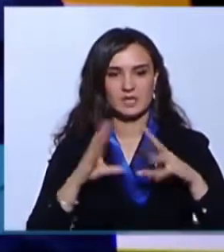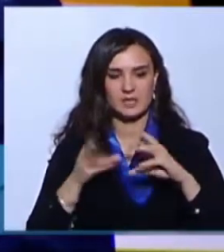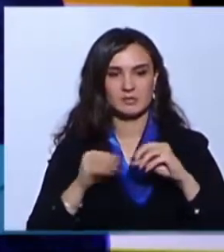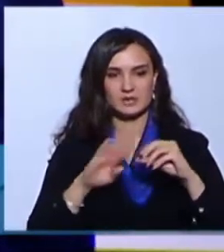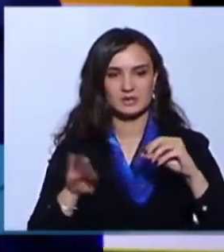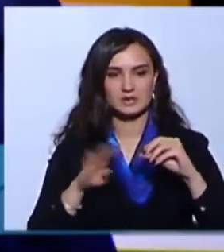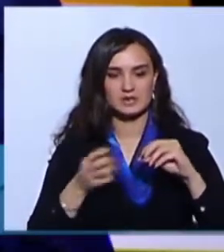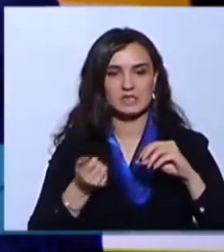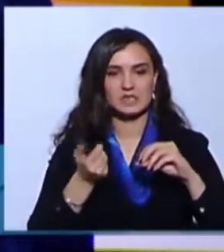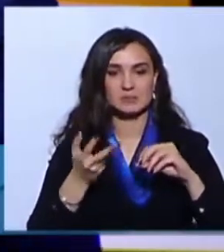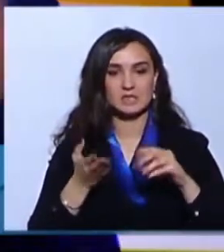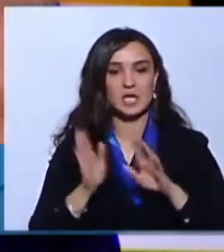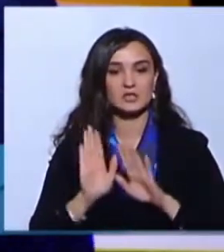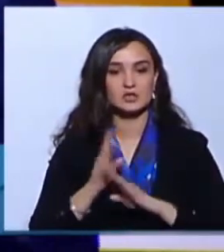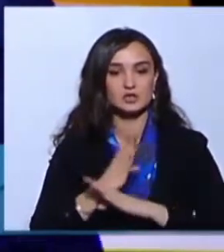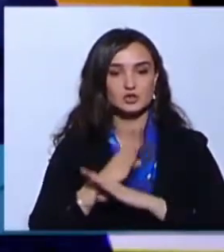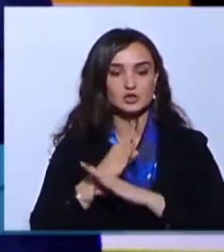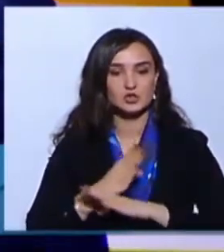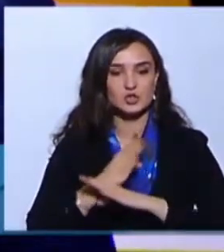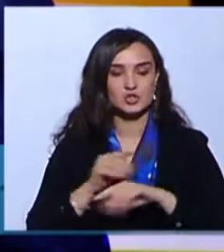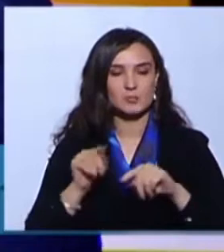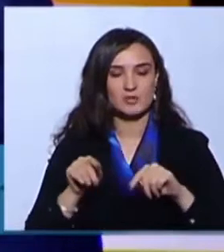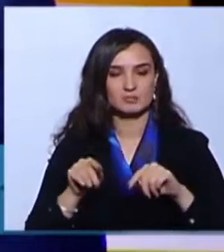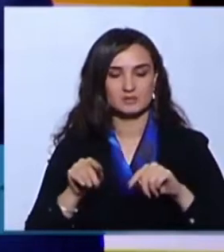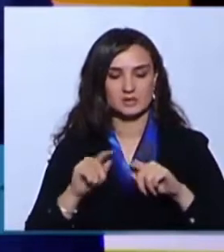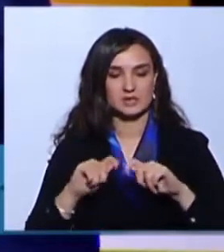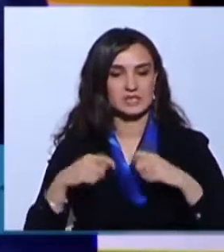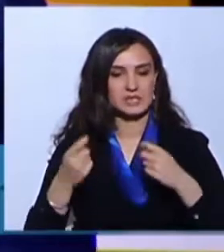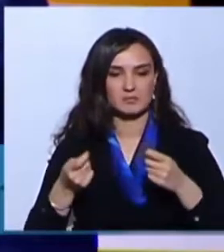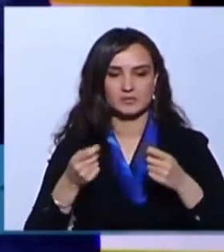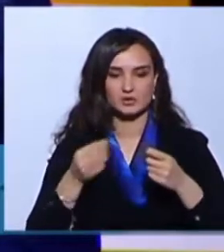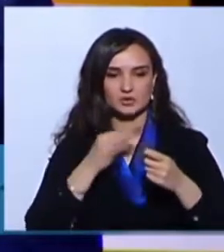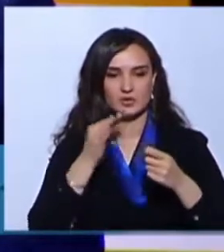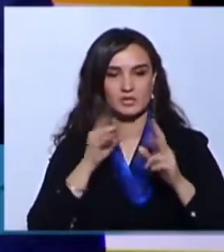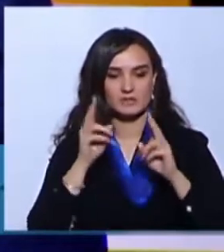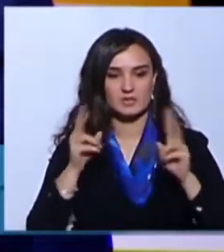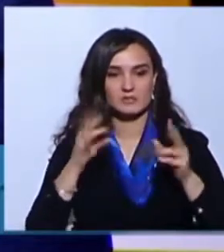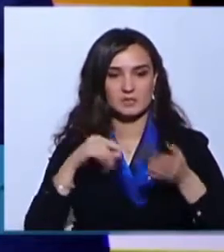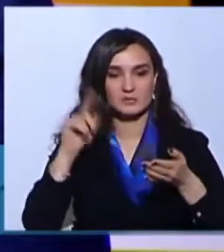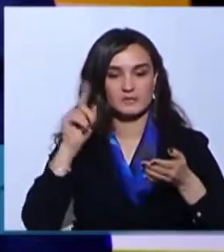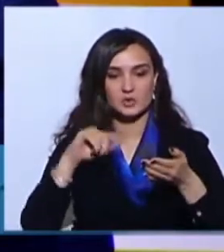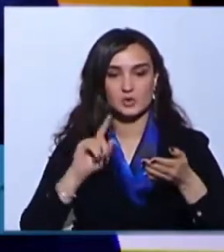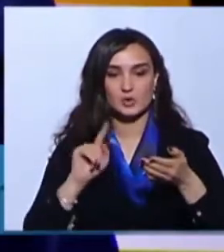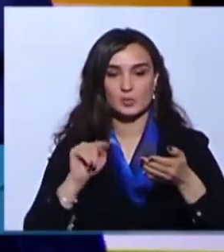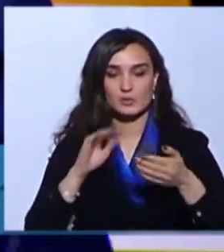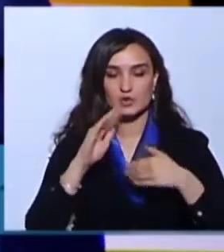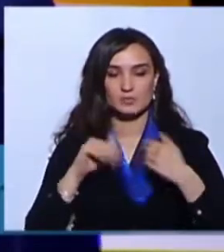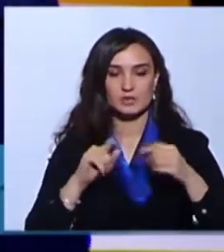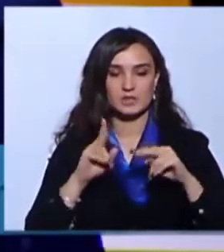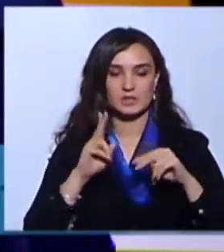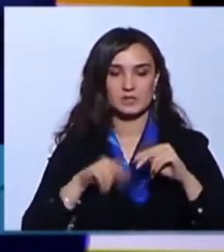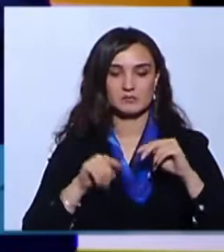მიდის რამდენხანს ძლებს და რამდენად მასიური იქნება ამის გადაცემა შემდეგ ეს ჩვენ არ ვიცით მაგრამ ჩვენ ის ვიცით რომ მას შემდეგ რაც